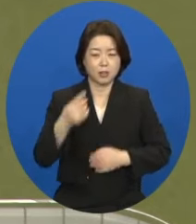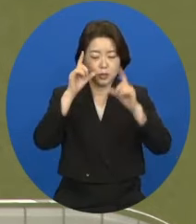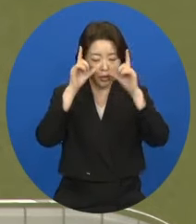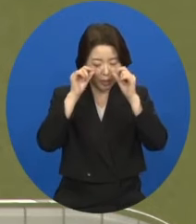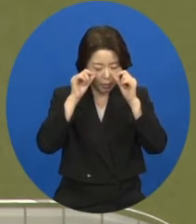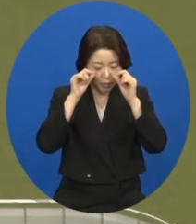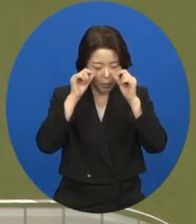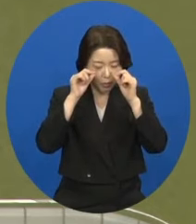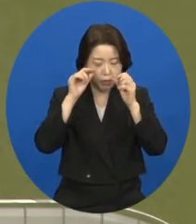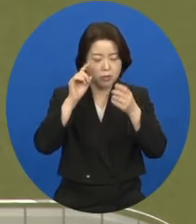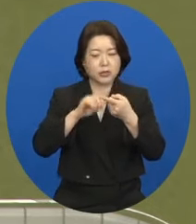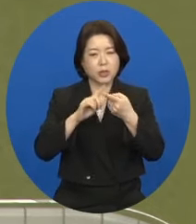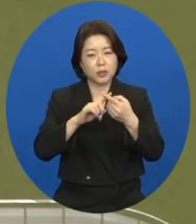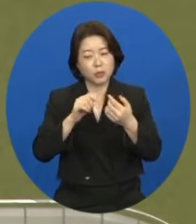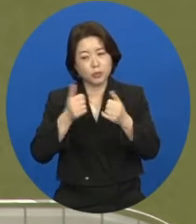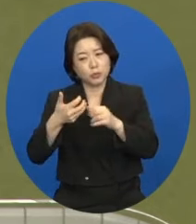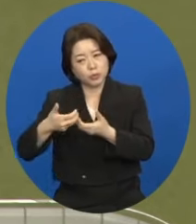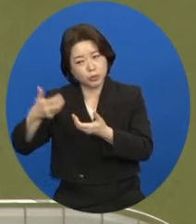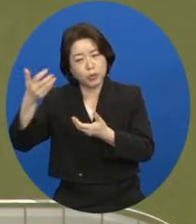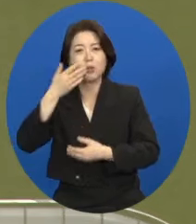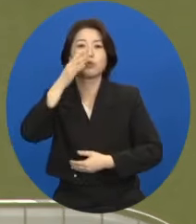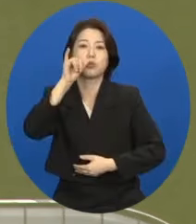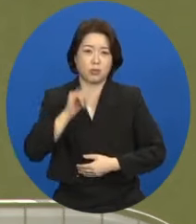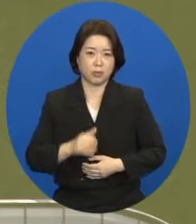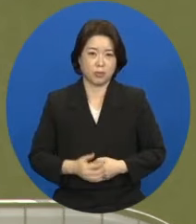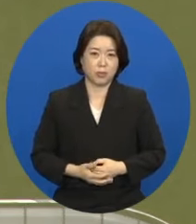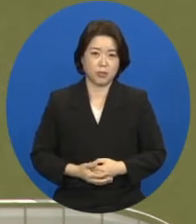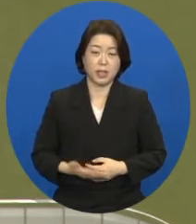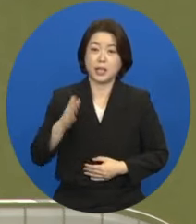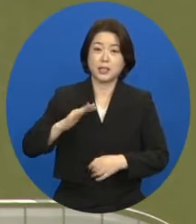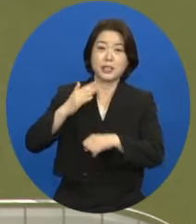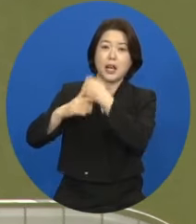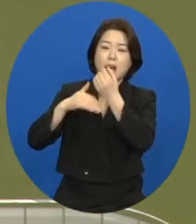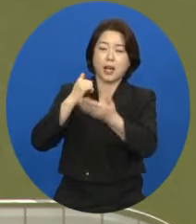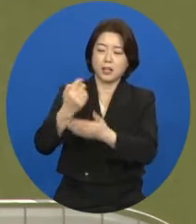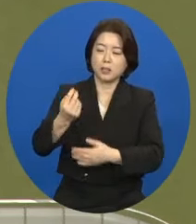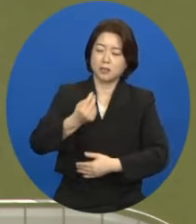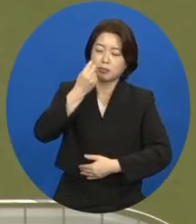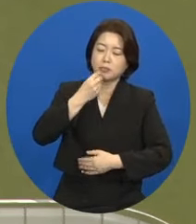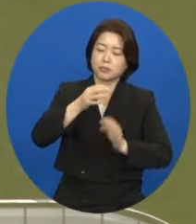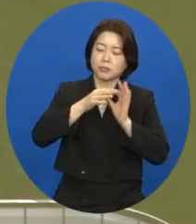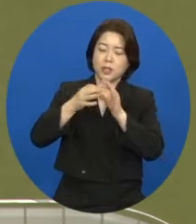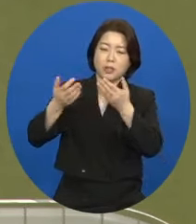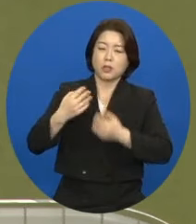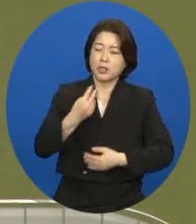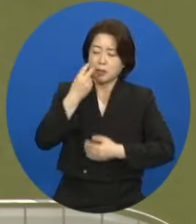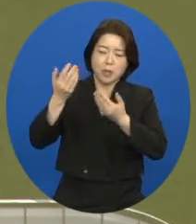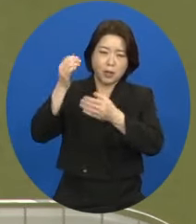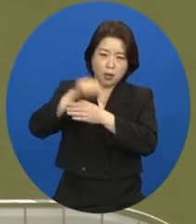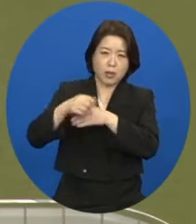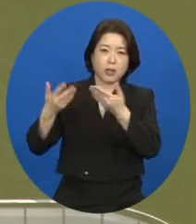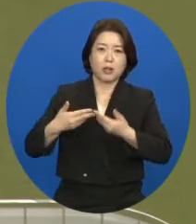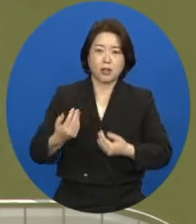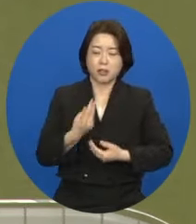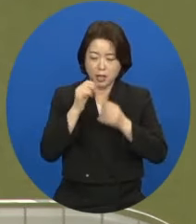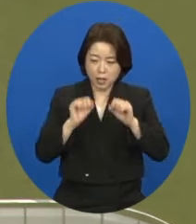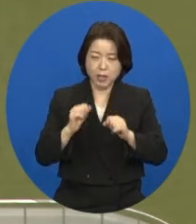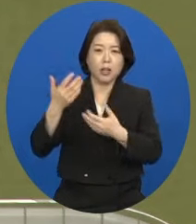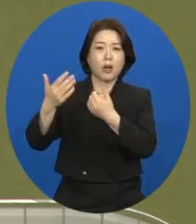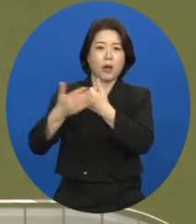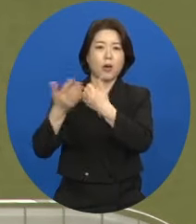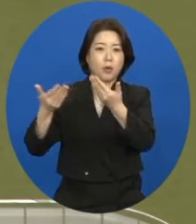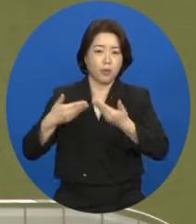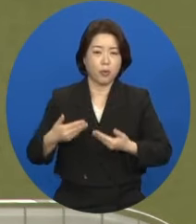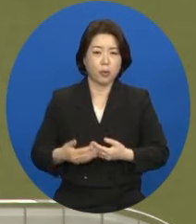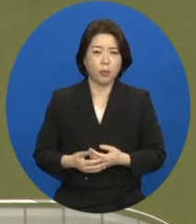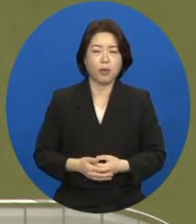그냥 그대로 죽었을 수도 있어요. 근데 하나님께서 호흡을 주셨어요. 생명을 주셨어요. 살게 하셨어요. 아